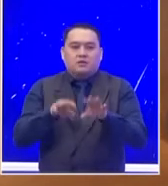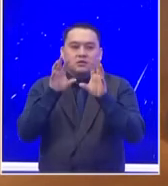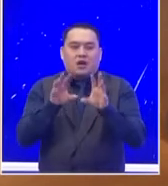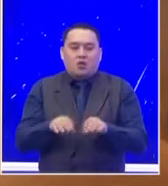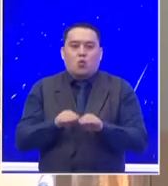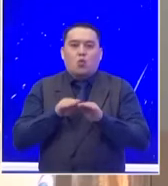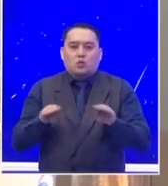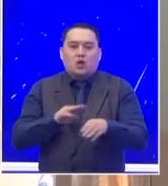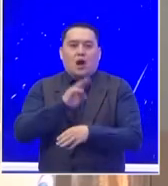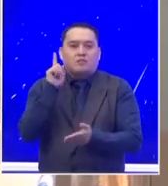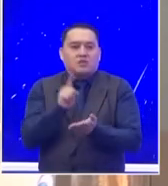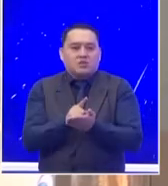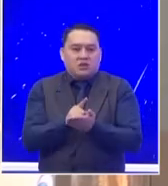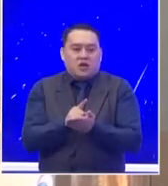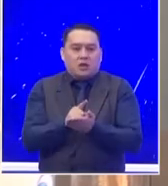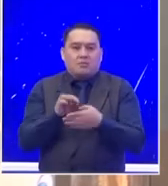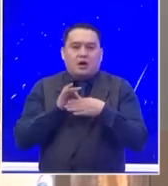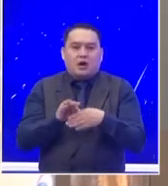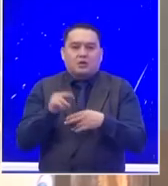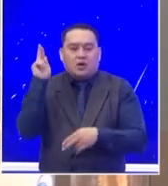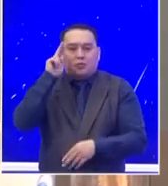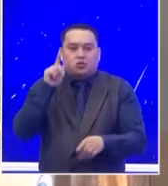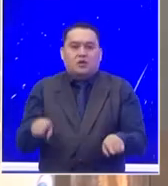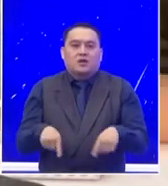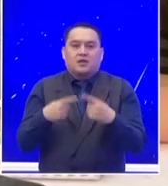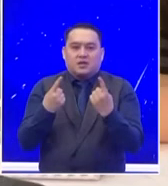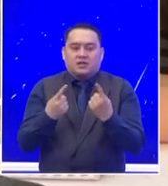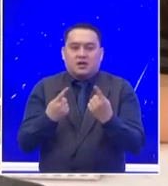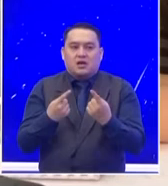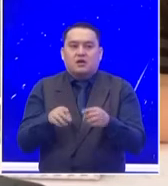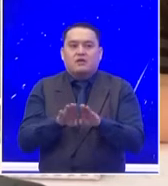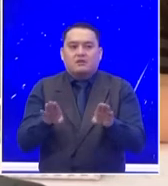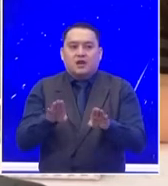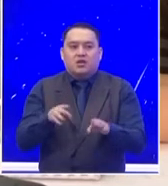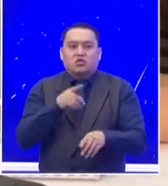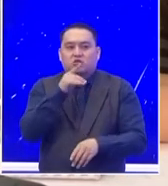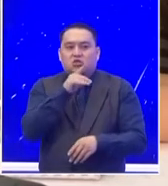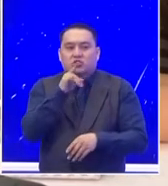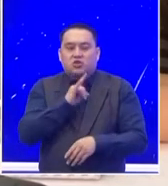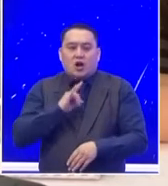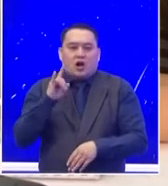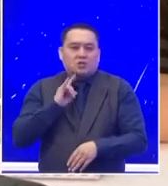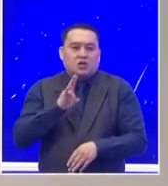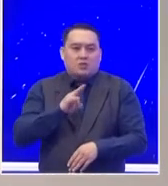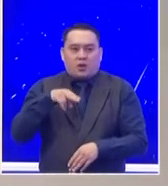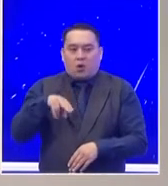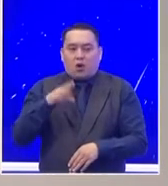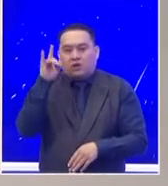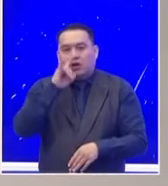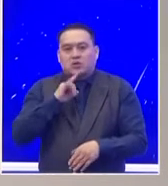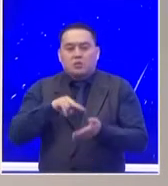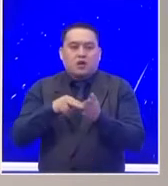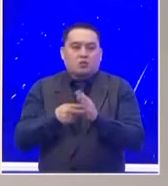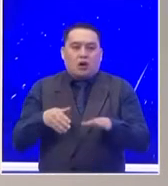законодательном уровне обязать мужчин-агрессоров проходить курсы реабилитации. С данной идеей ряд женских неправительственных организаций Казахстана